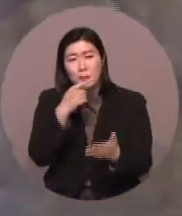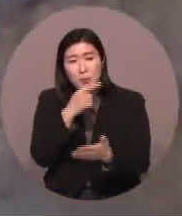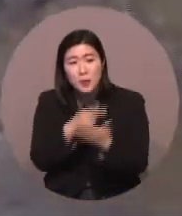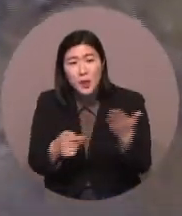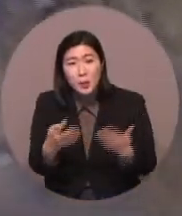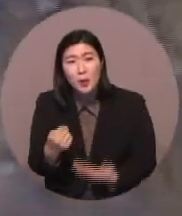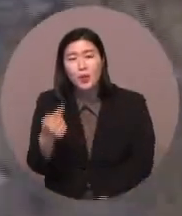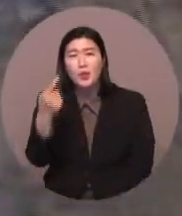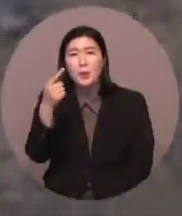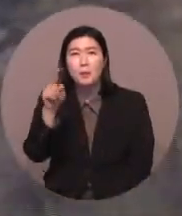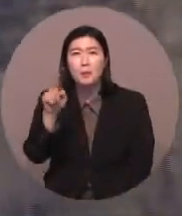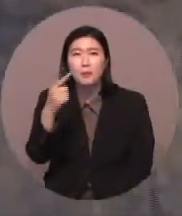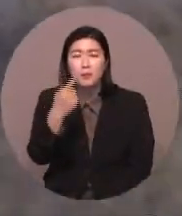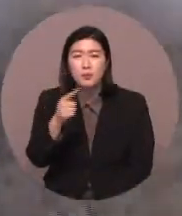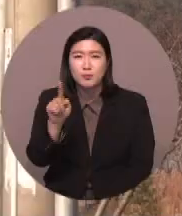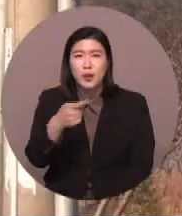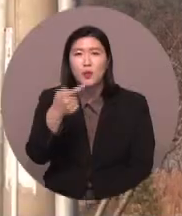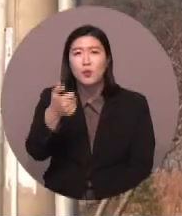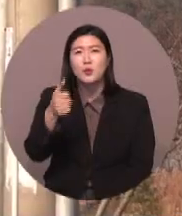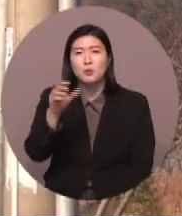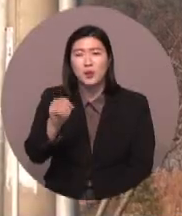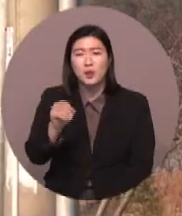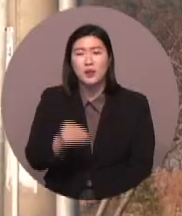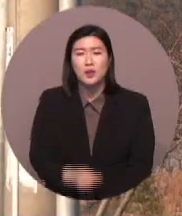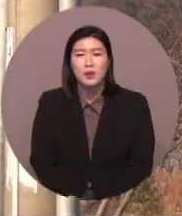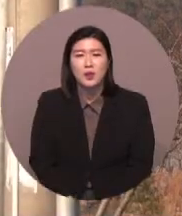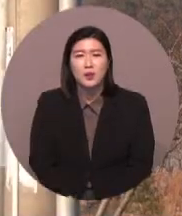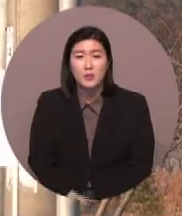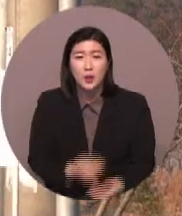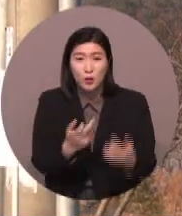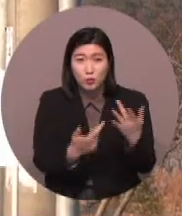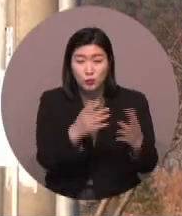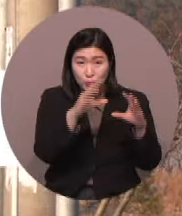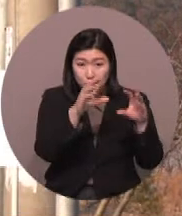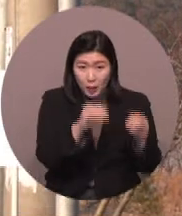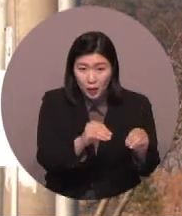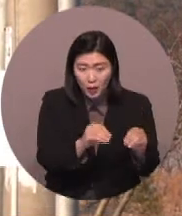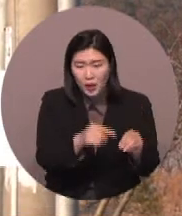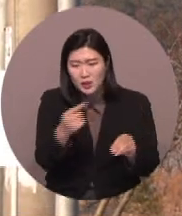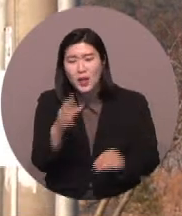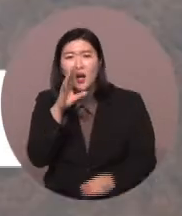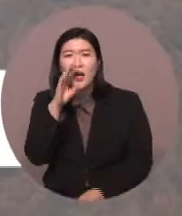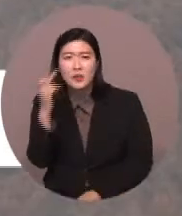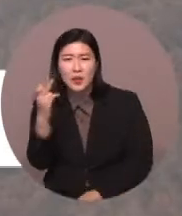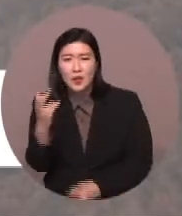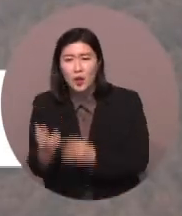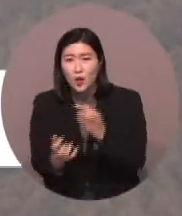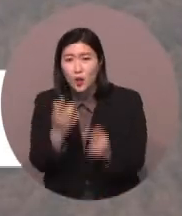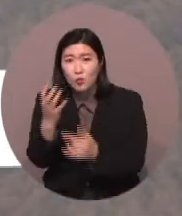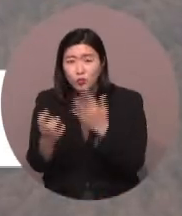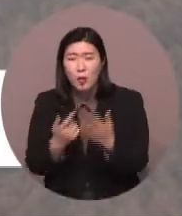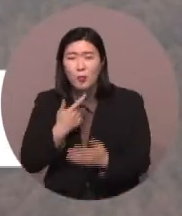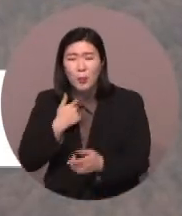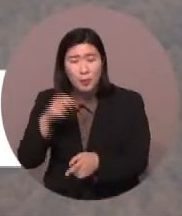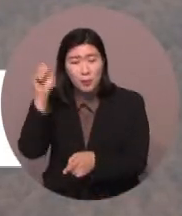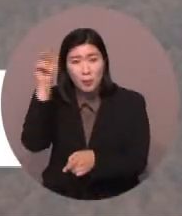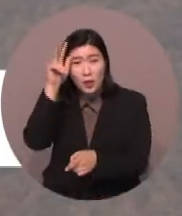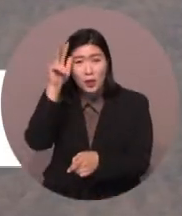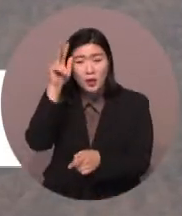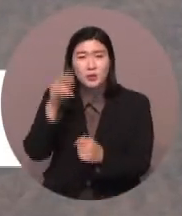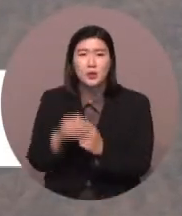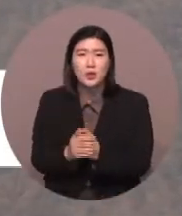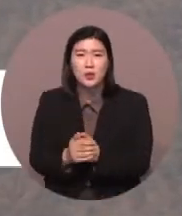후 4시간 만에 꺼졌습니다. 같은 날 불이 꺼지자마자 아산에서도 원인 미상의 산불이 났고